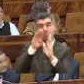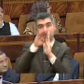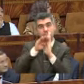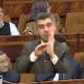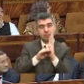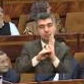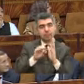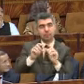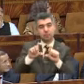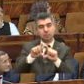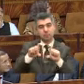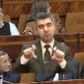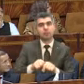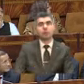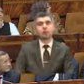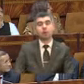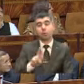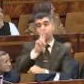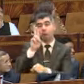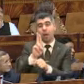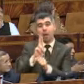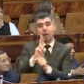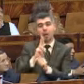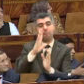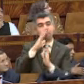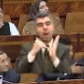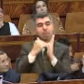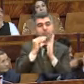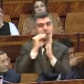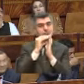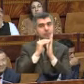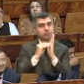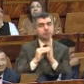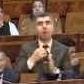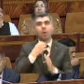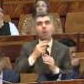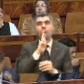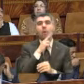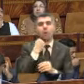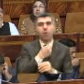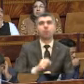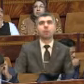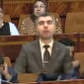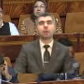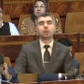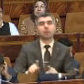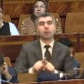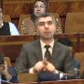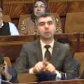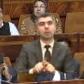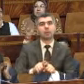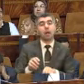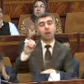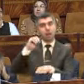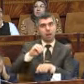أيدينا، السؤال فهو مبرمج. حنا كنقترحوا على الحكومة، السيد النائب ديال الفريق